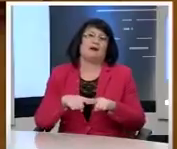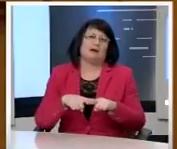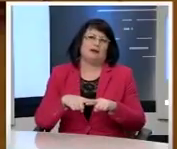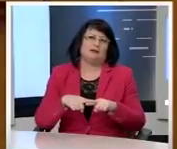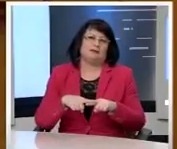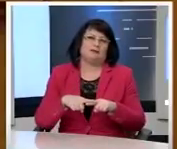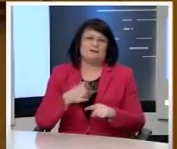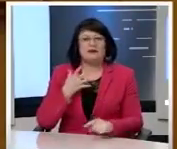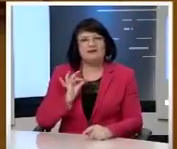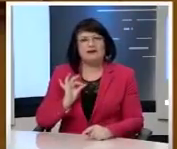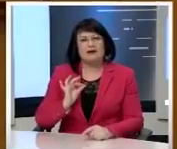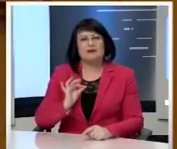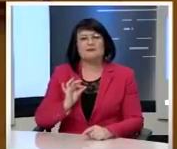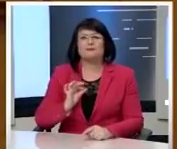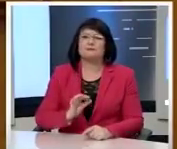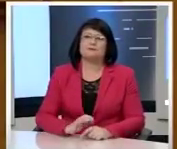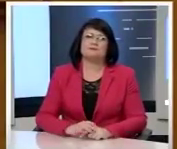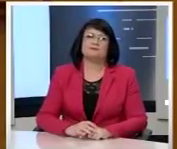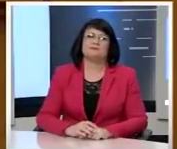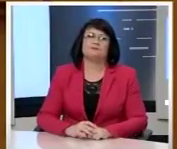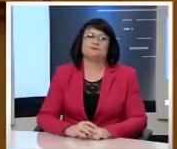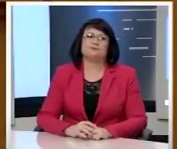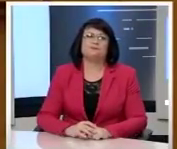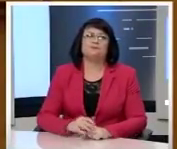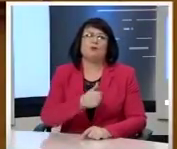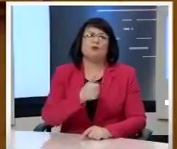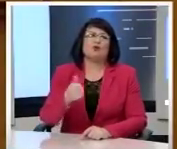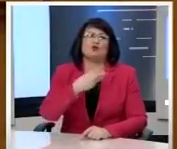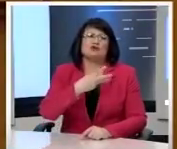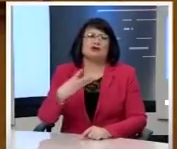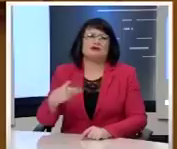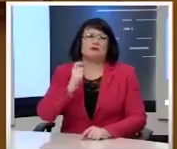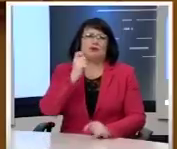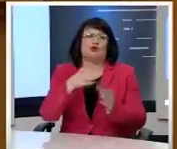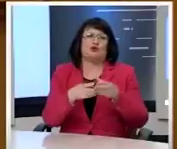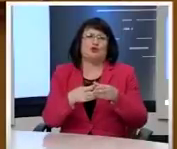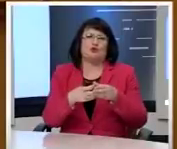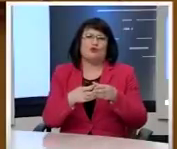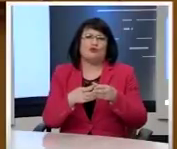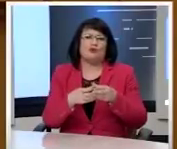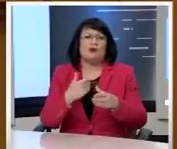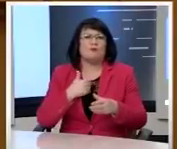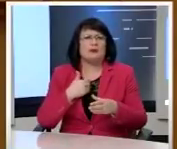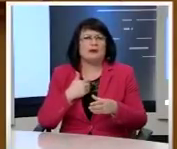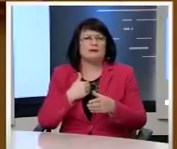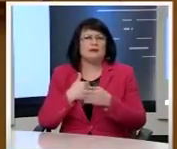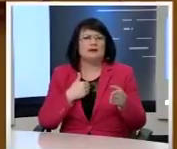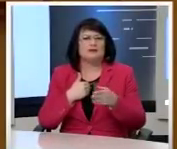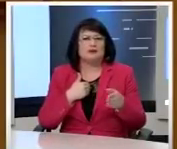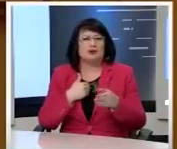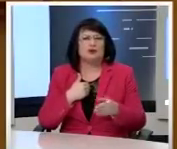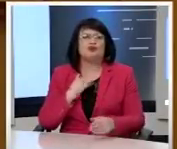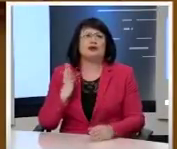Και αυτή η ευκαιρία δεν αφορά το κόμμα του ΣΥΡΙΖΑ ή την παράταξή μας της αριστεράς ή